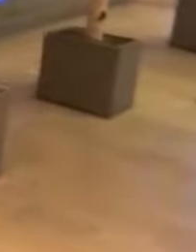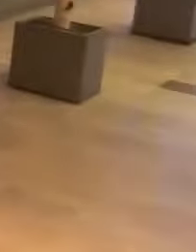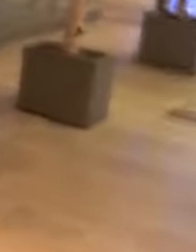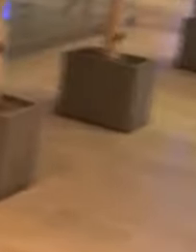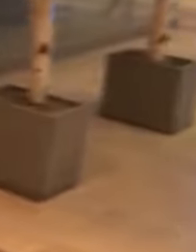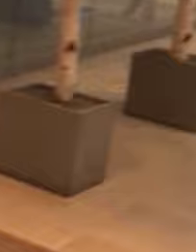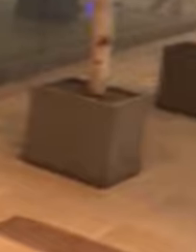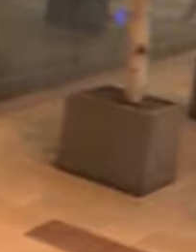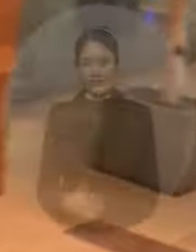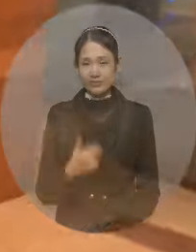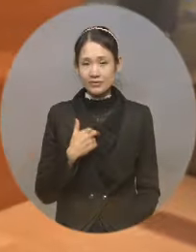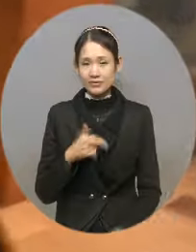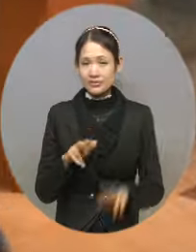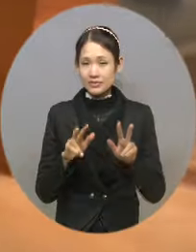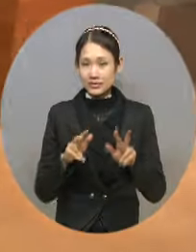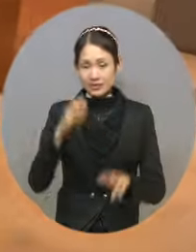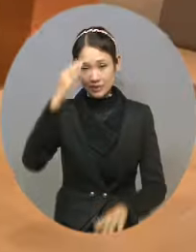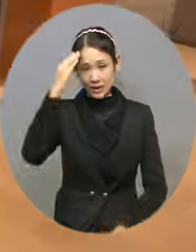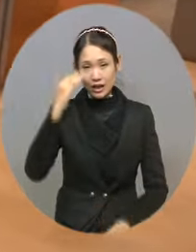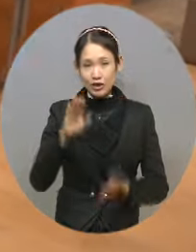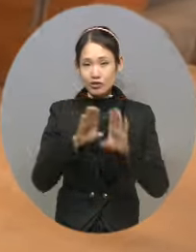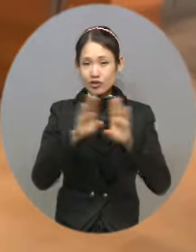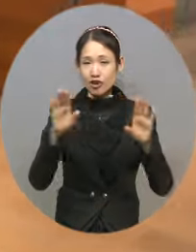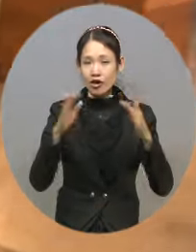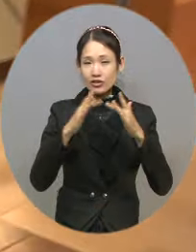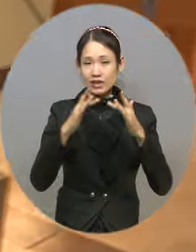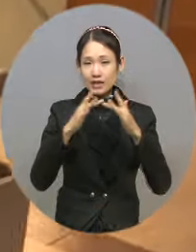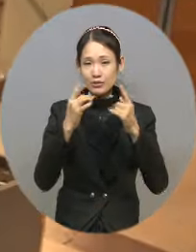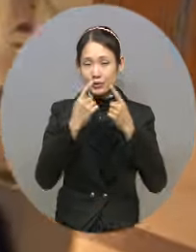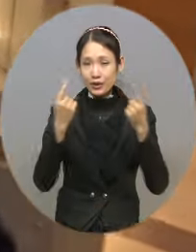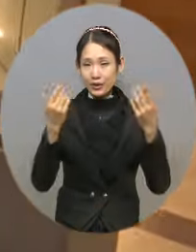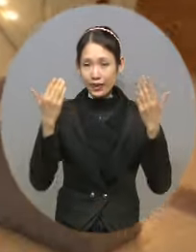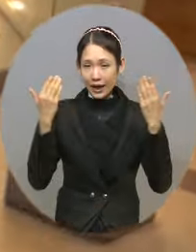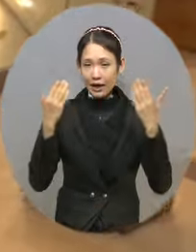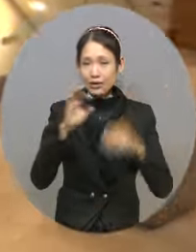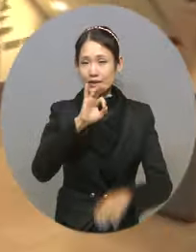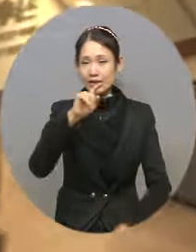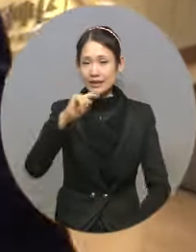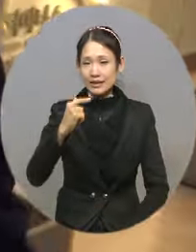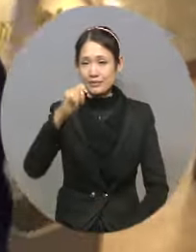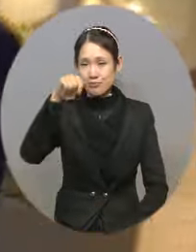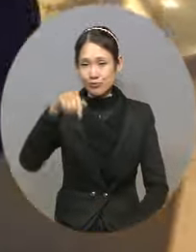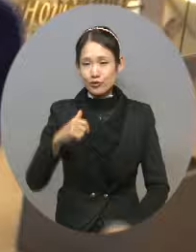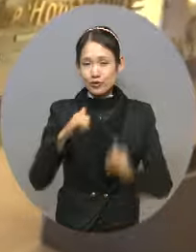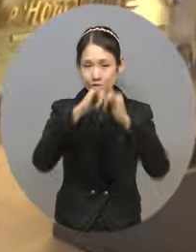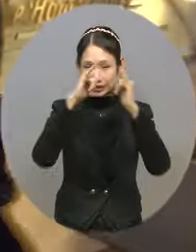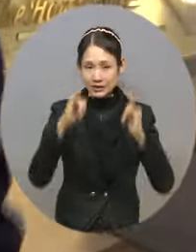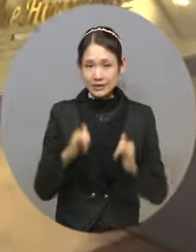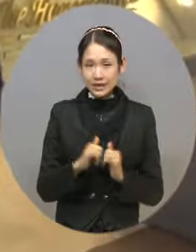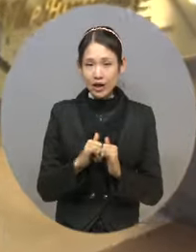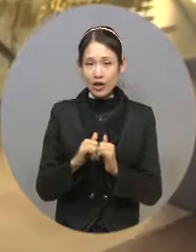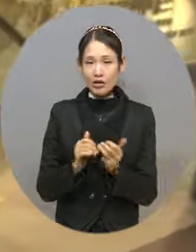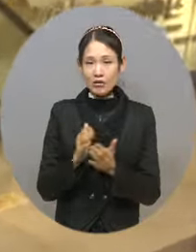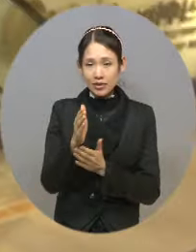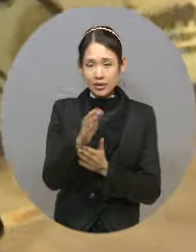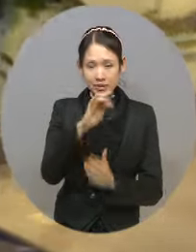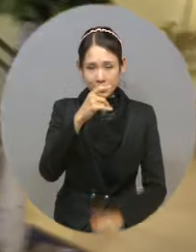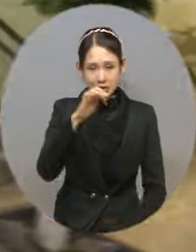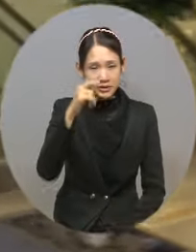네, 지금은 한국열린사이버대학교 인문사회학부 순덕기